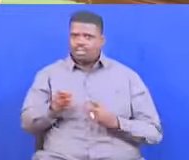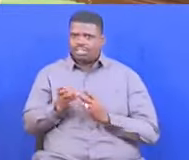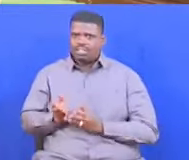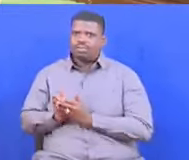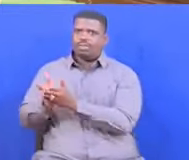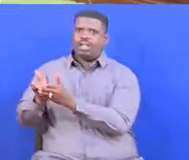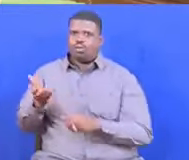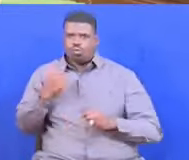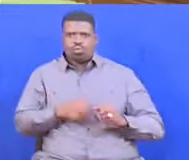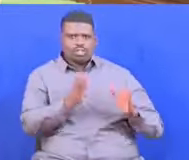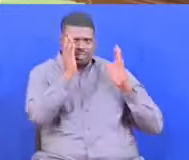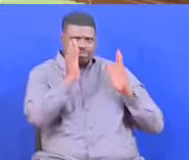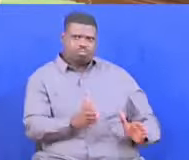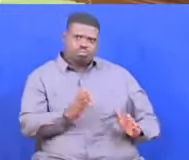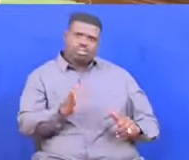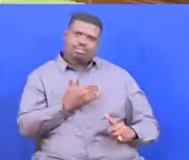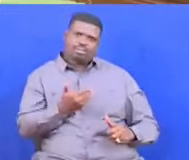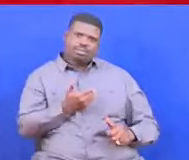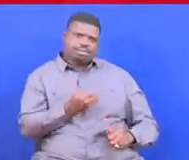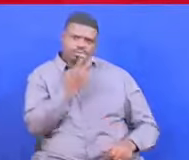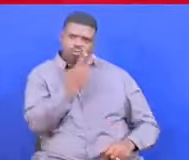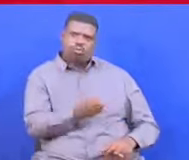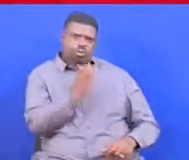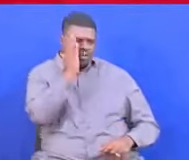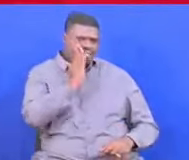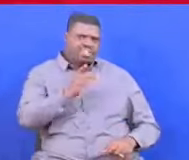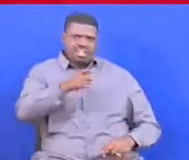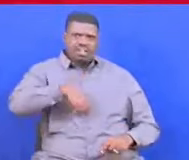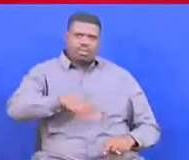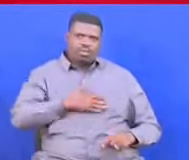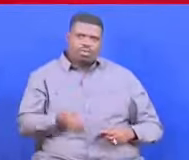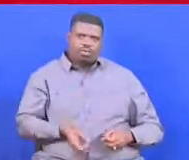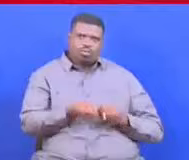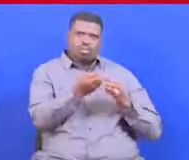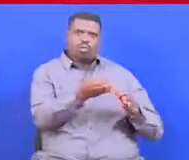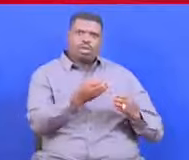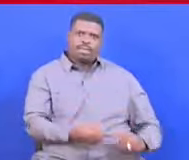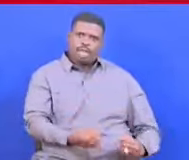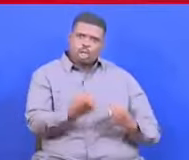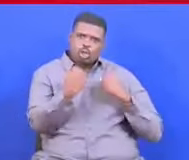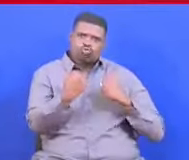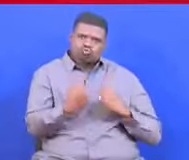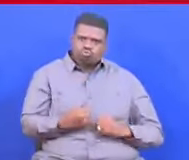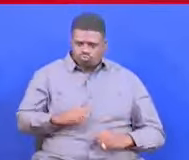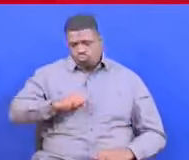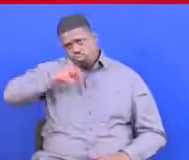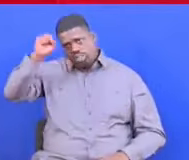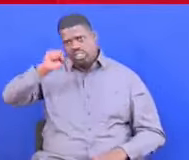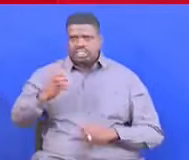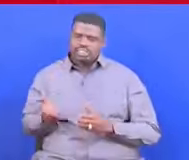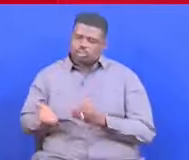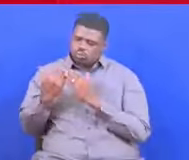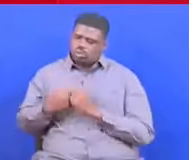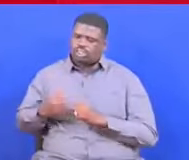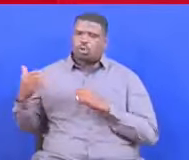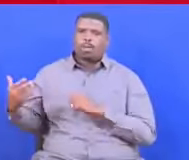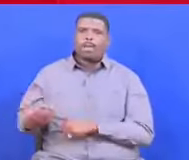Waziri Mkuu, ningependa sana twende kwa waone vijana wetu tukawatie nguvu ili ushindi uweze